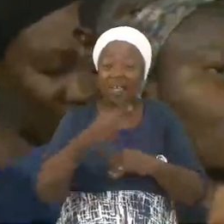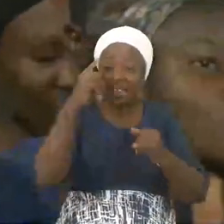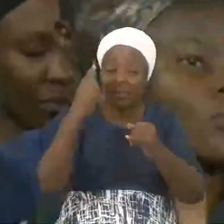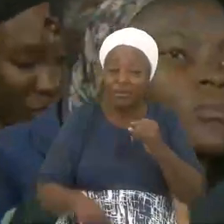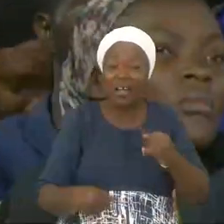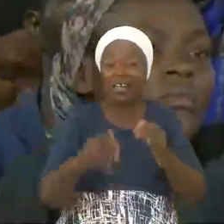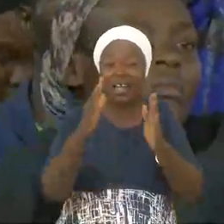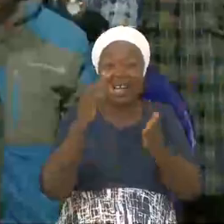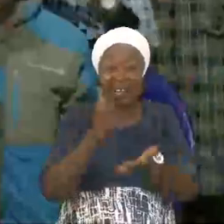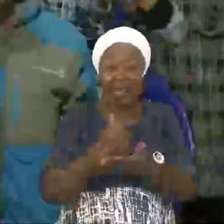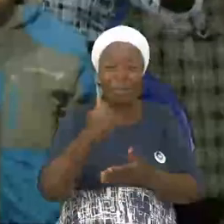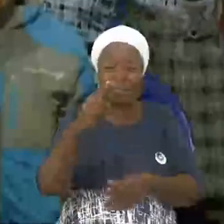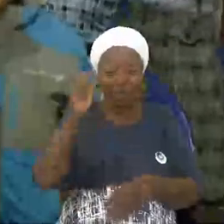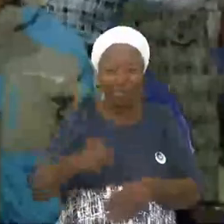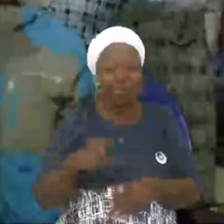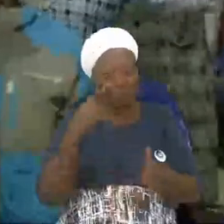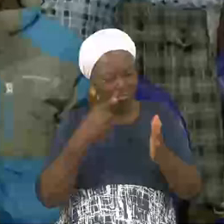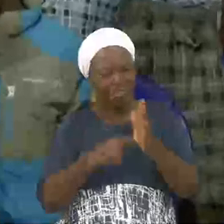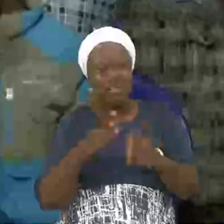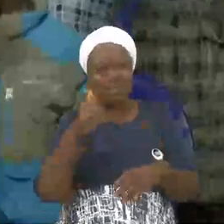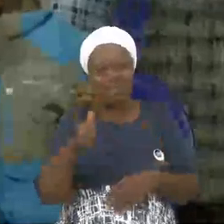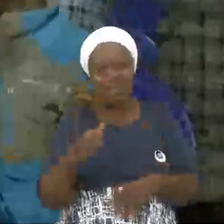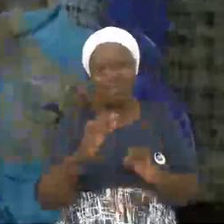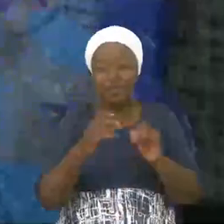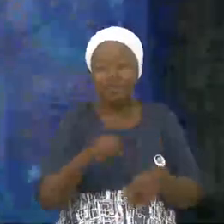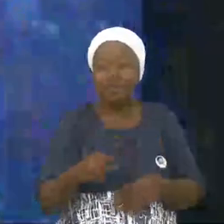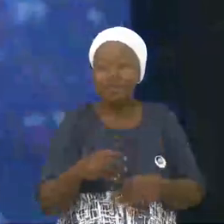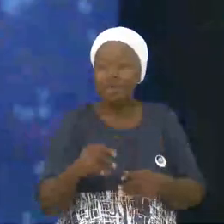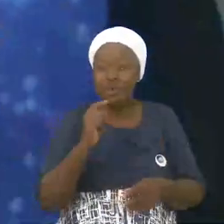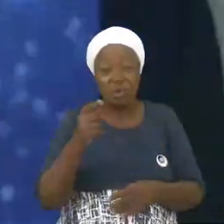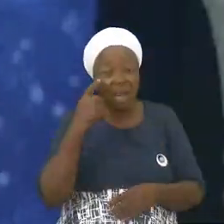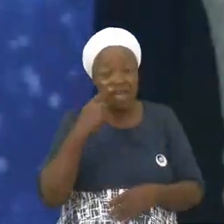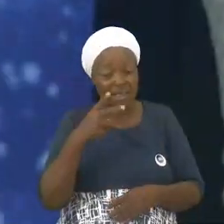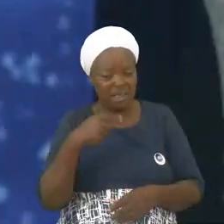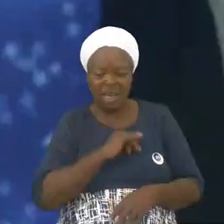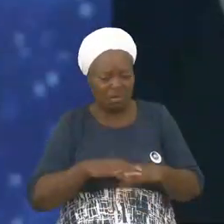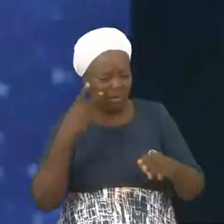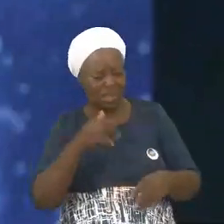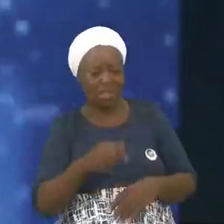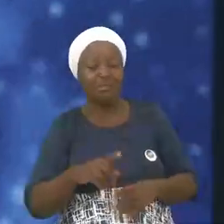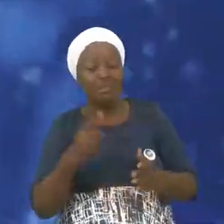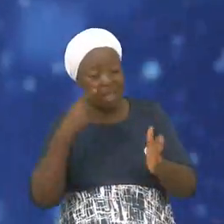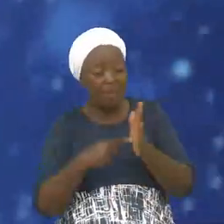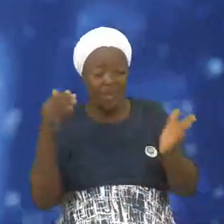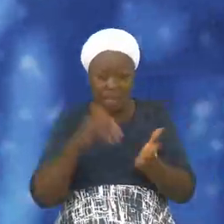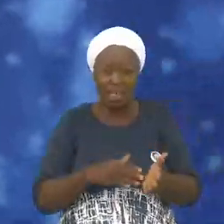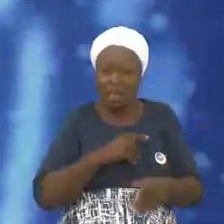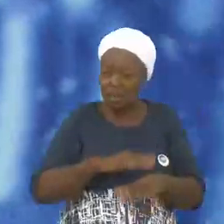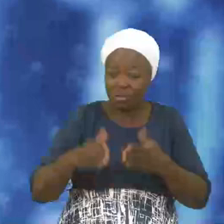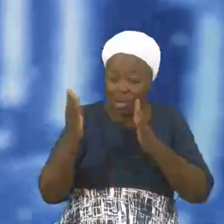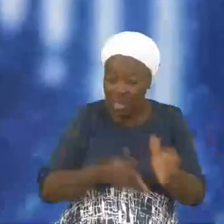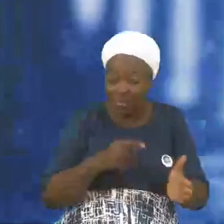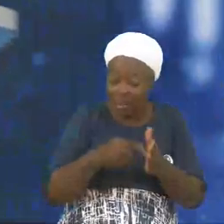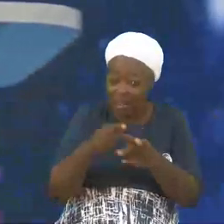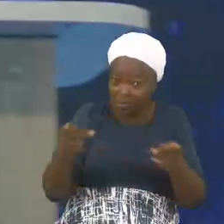Est-ce que tu es prêt? Après le dernier amen, tu dois vérifier. Si tes yeux disent, je ne vois